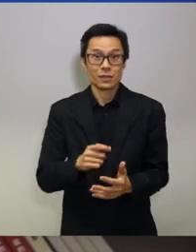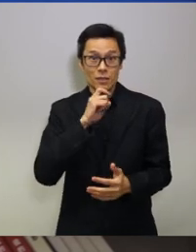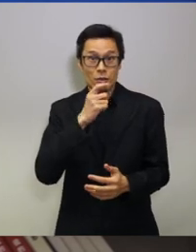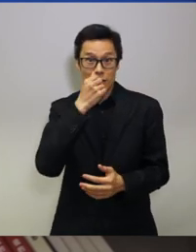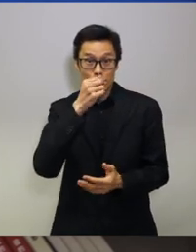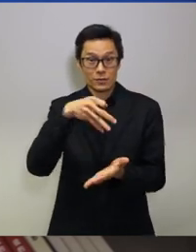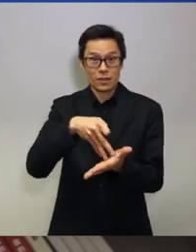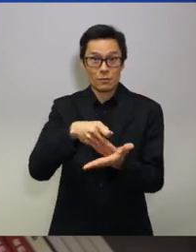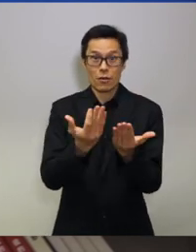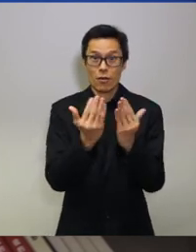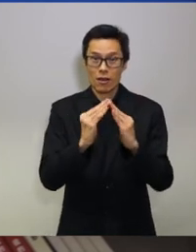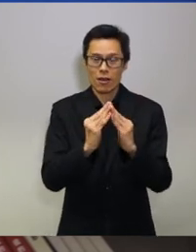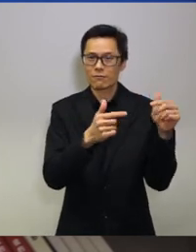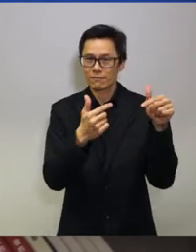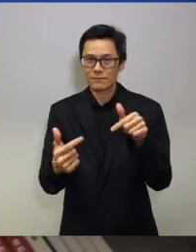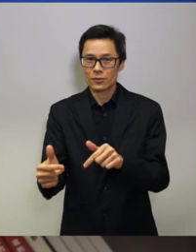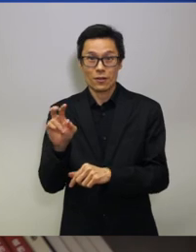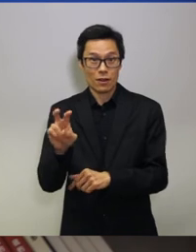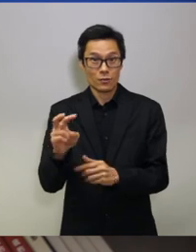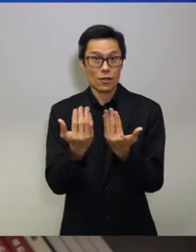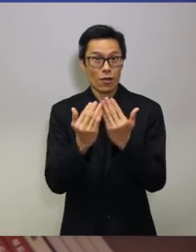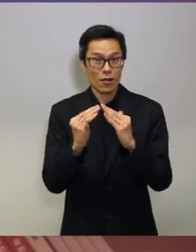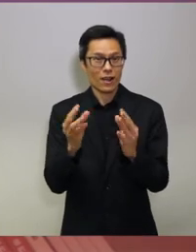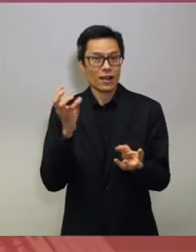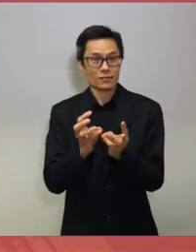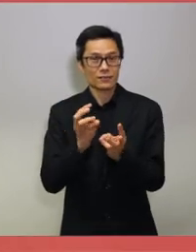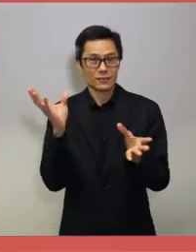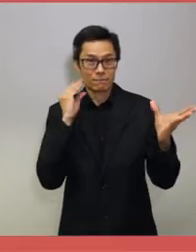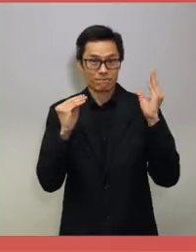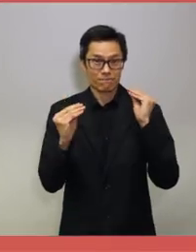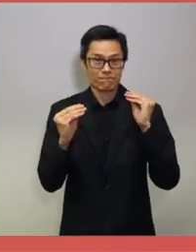參加的學校可以繼續密切留意我們學校的資訊。